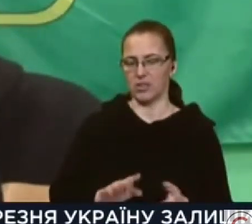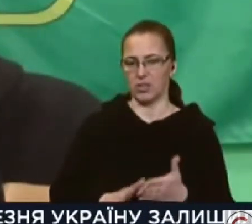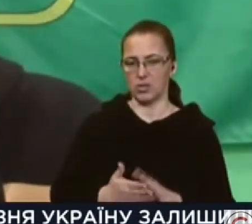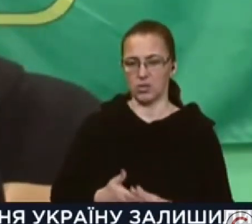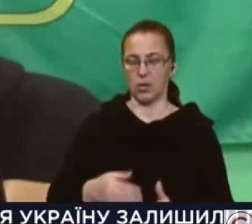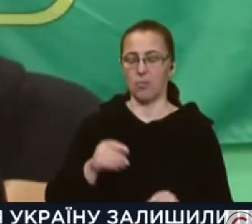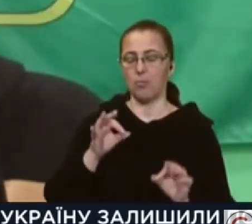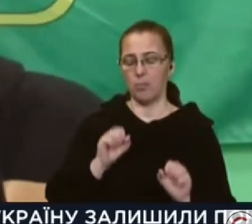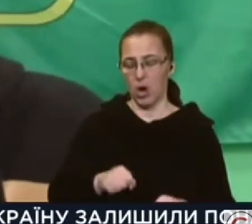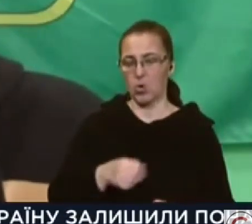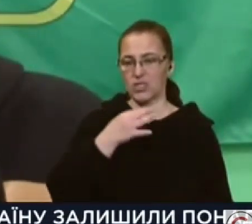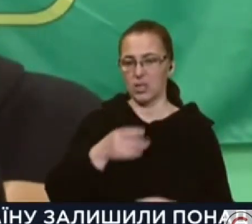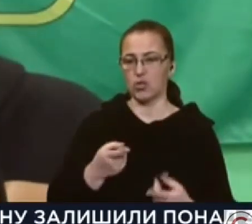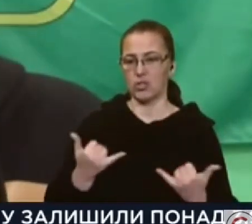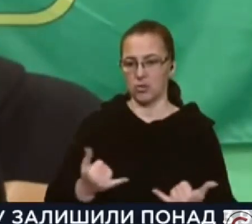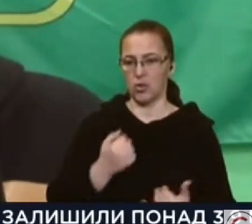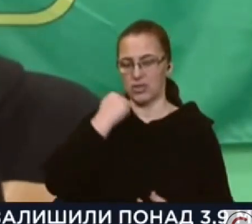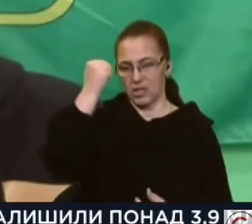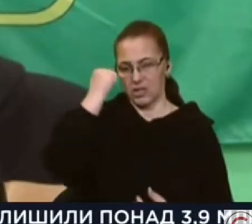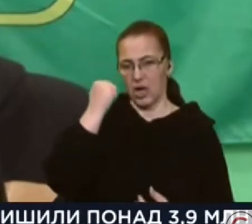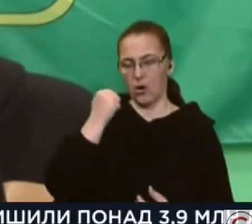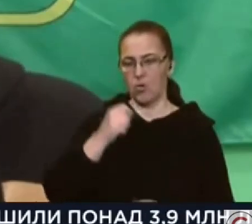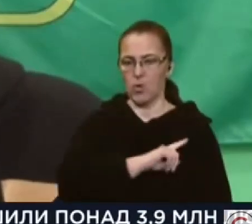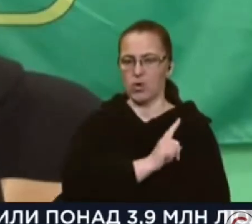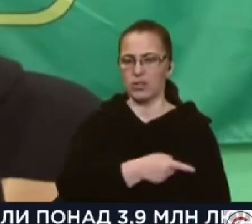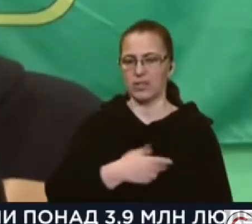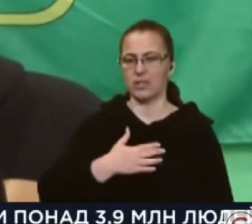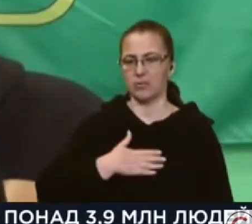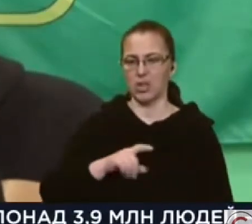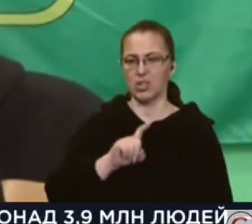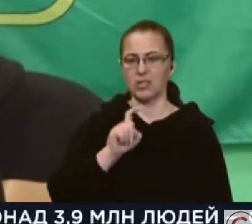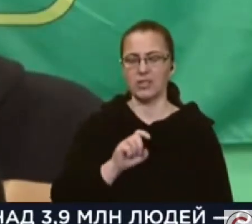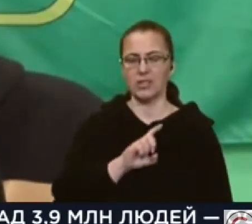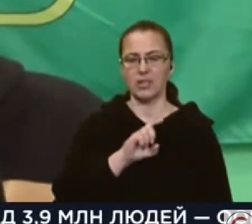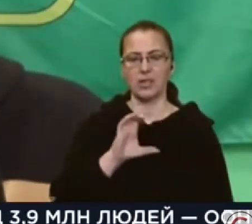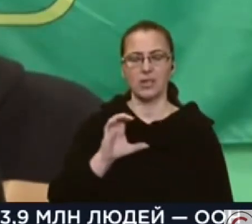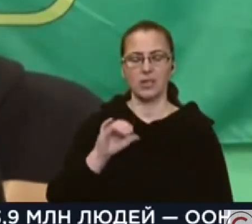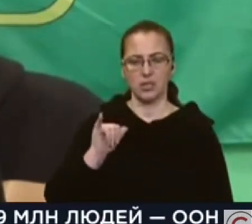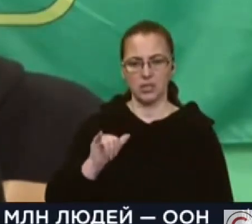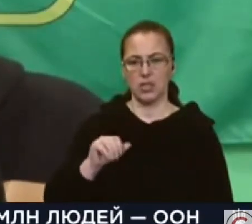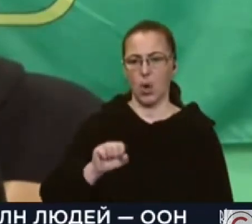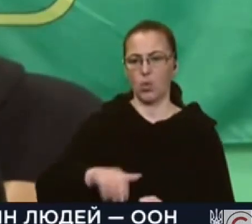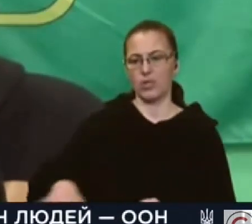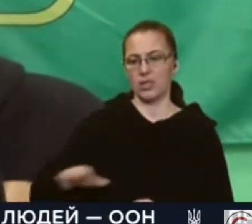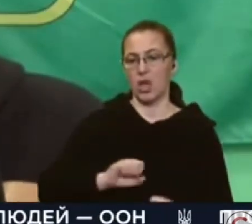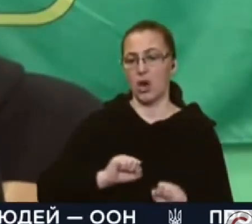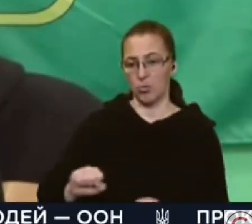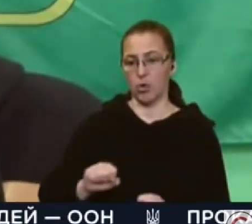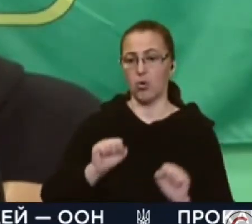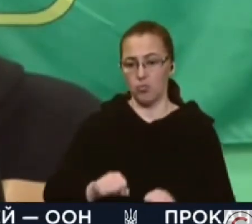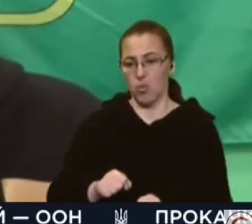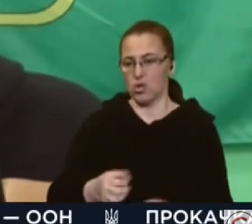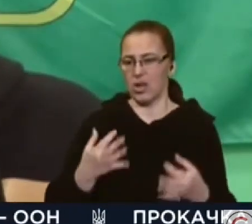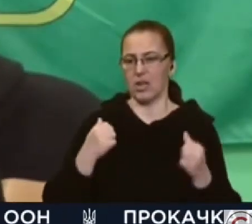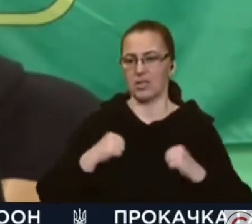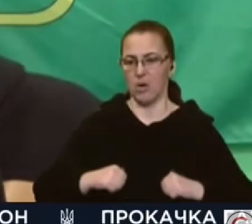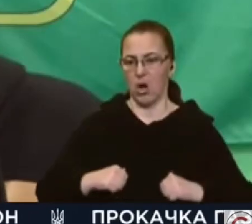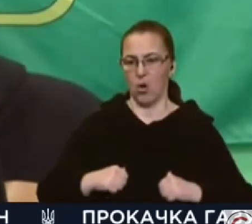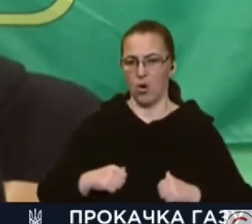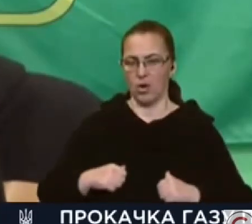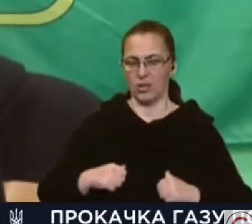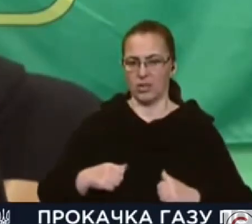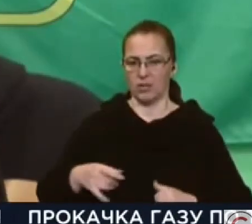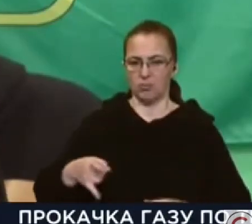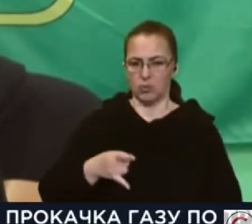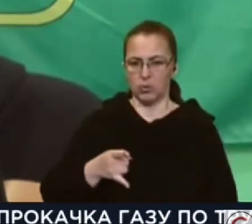сегодня благодаря усилиям нашего ЗСУ, теробороны, можно проехать совершенно спокойно